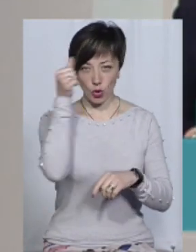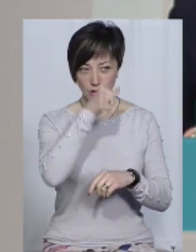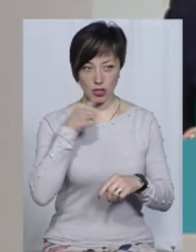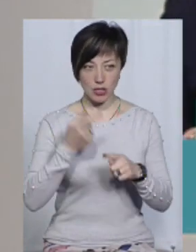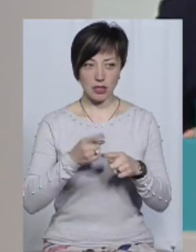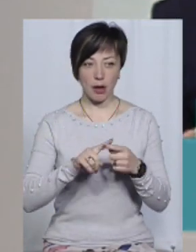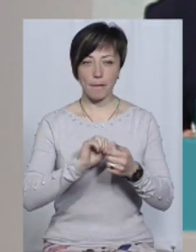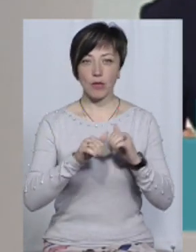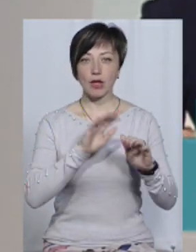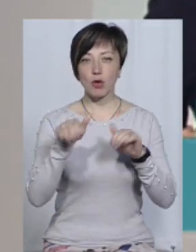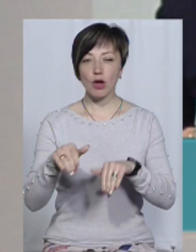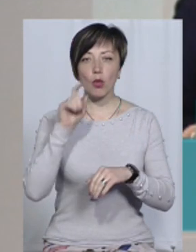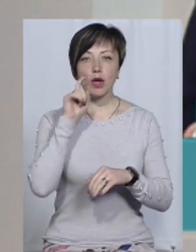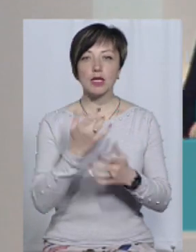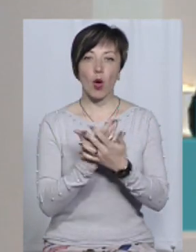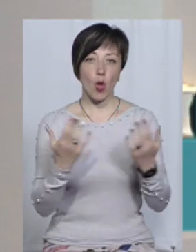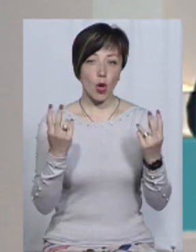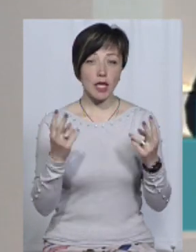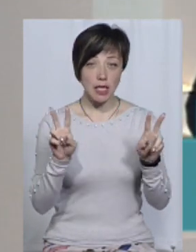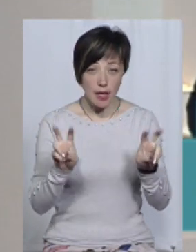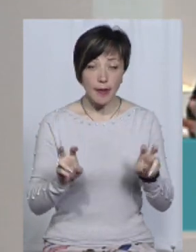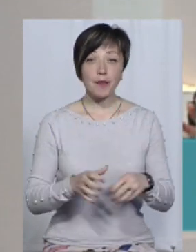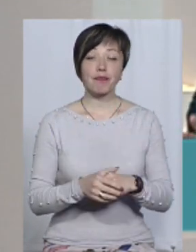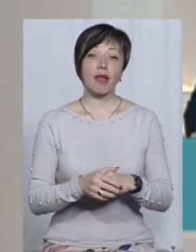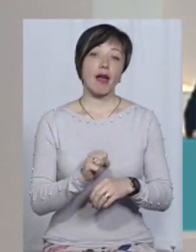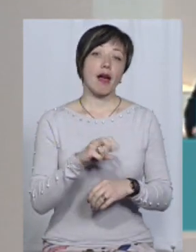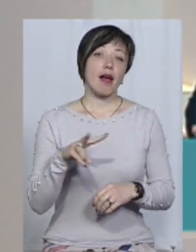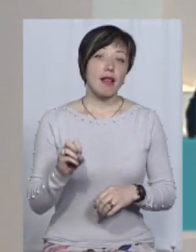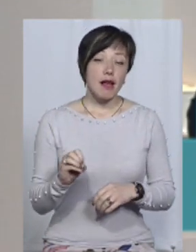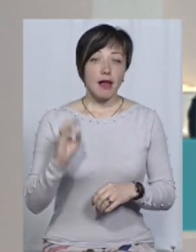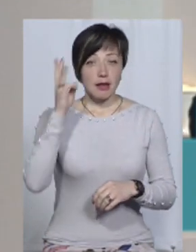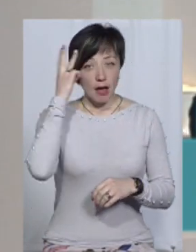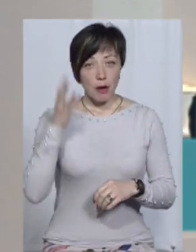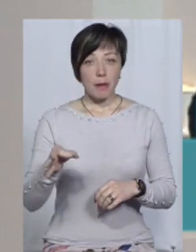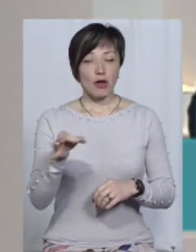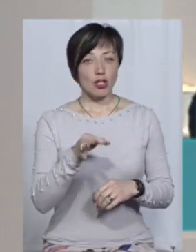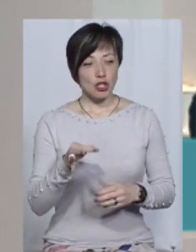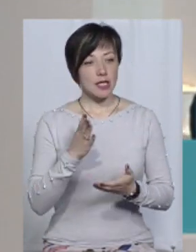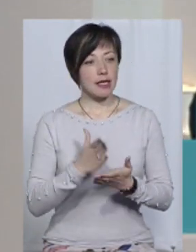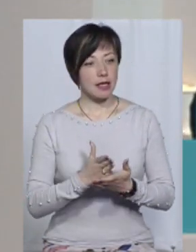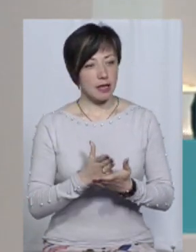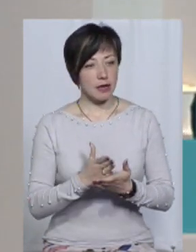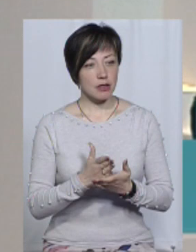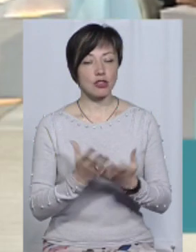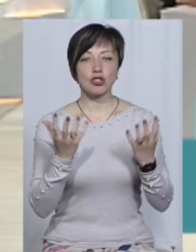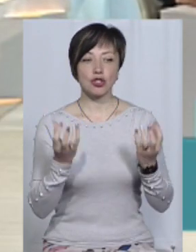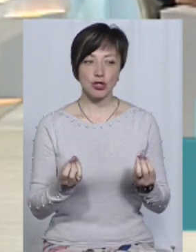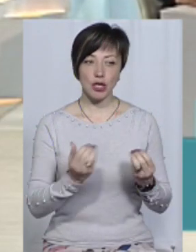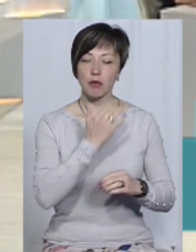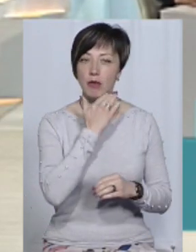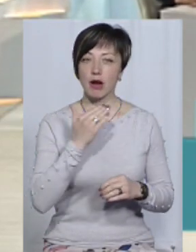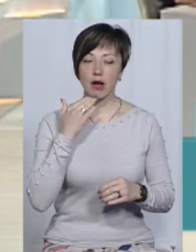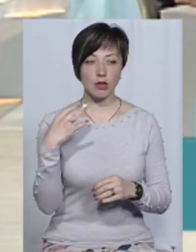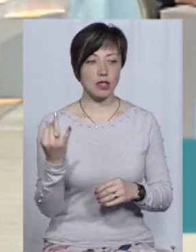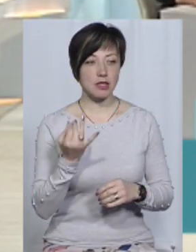гасло «Кам'янець на Поділлі – український колорит». Але на Хмельниччині є ще